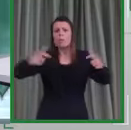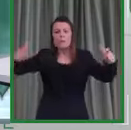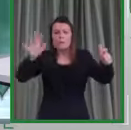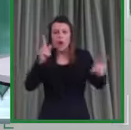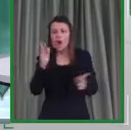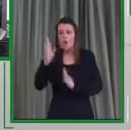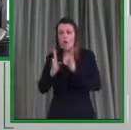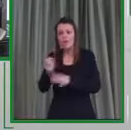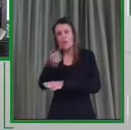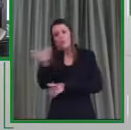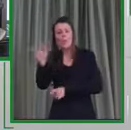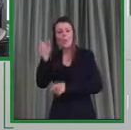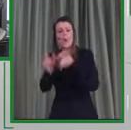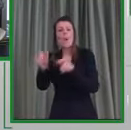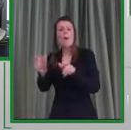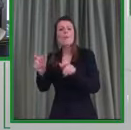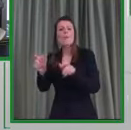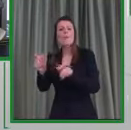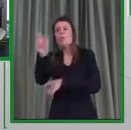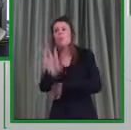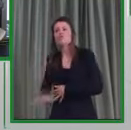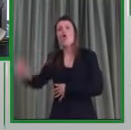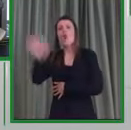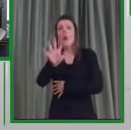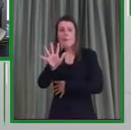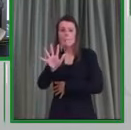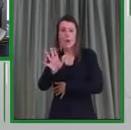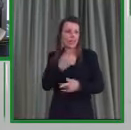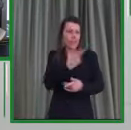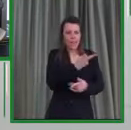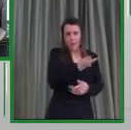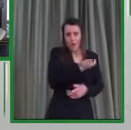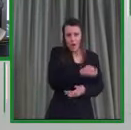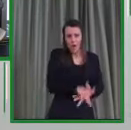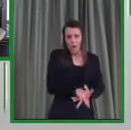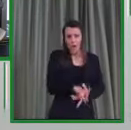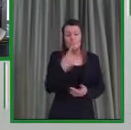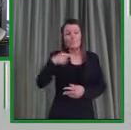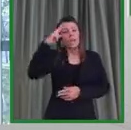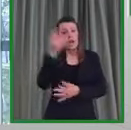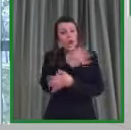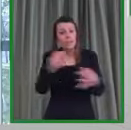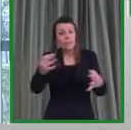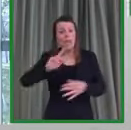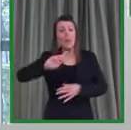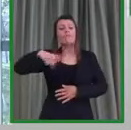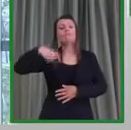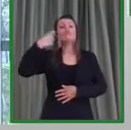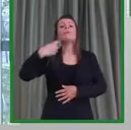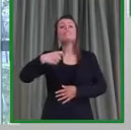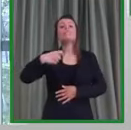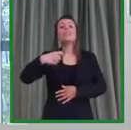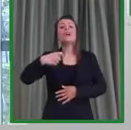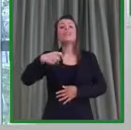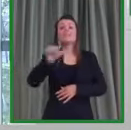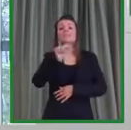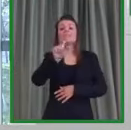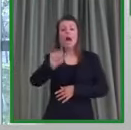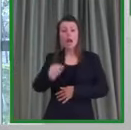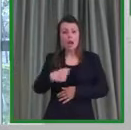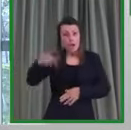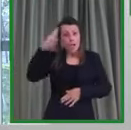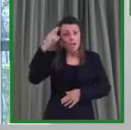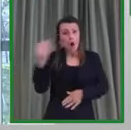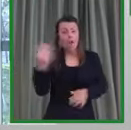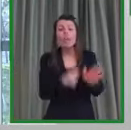della regione lombardia ricordiamo ancora l'applicazione con il vicepresidente sarà allerta l'on ricordiamola